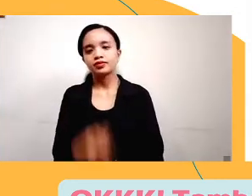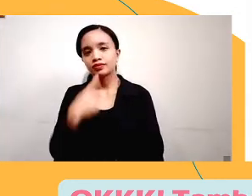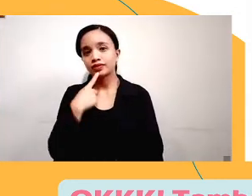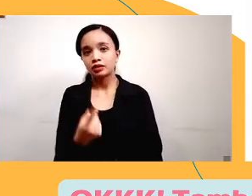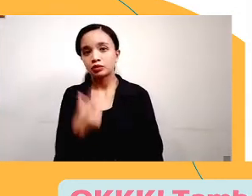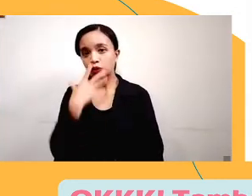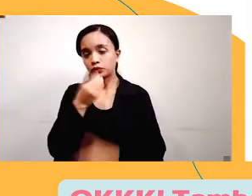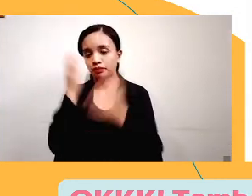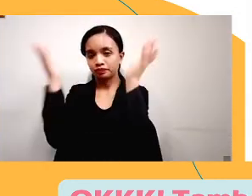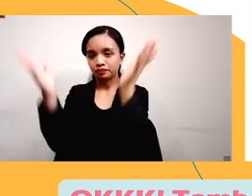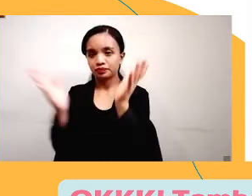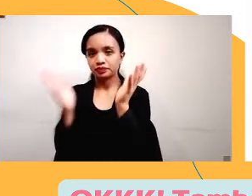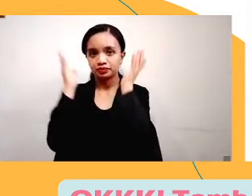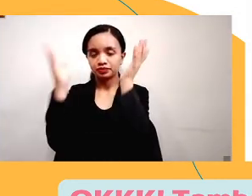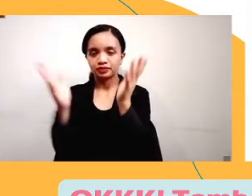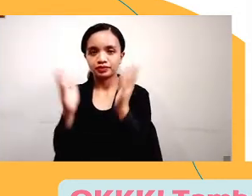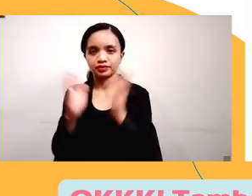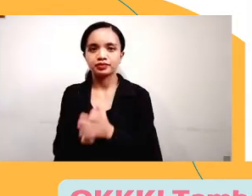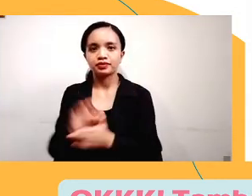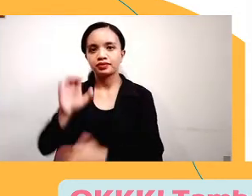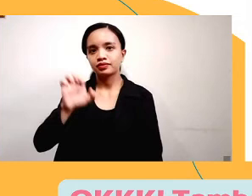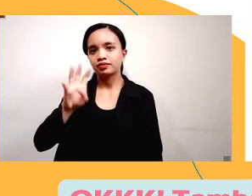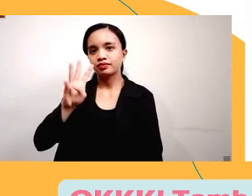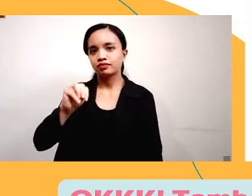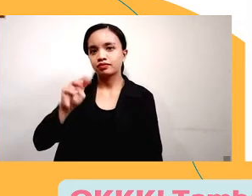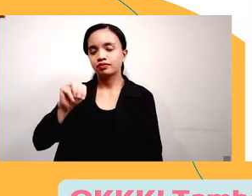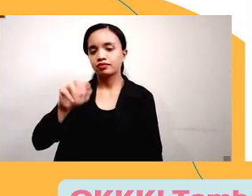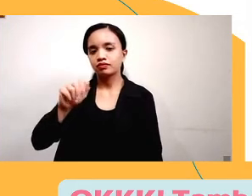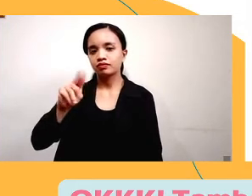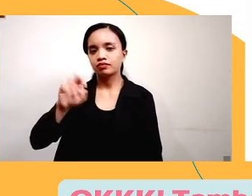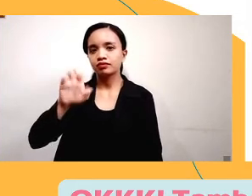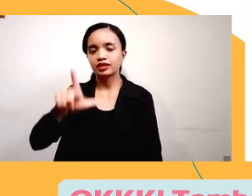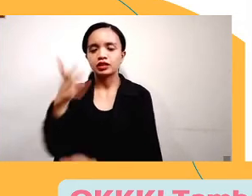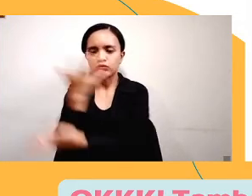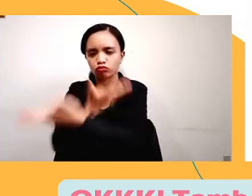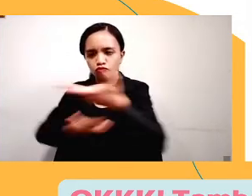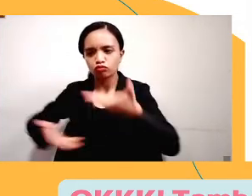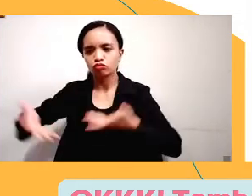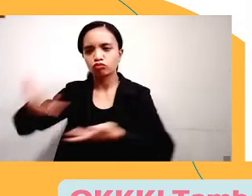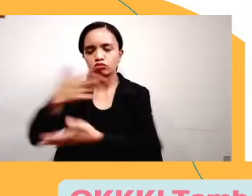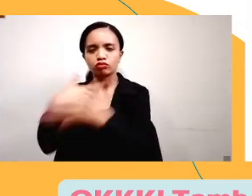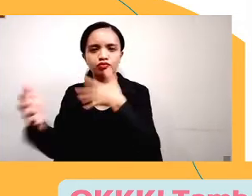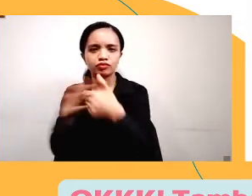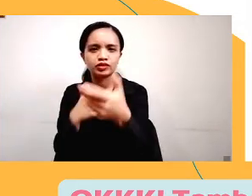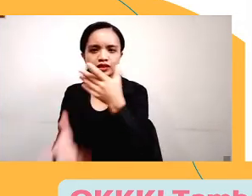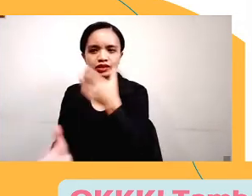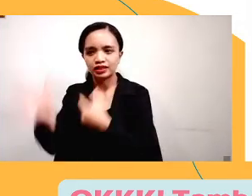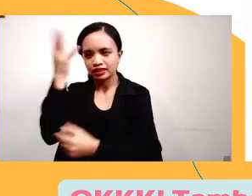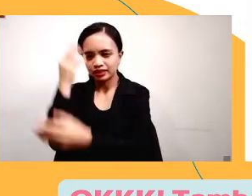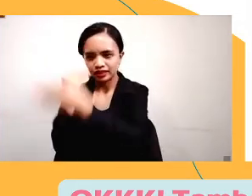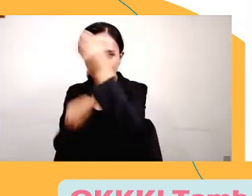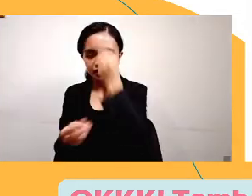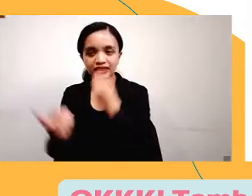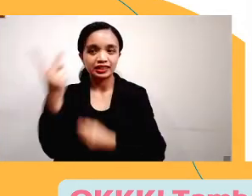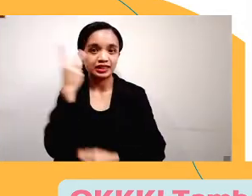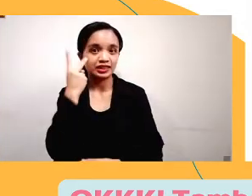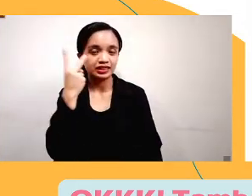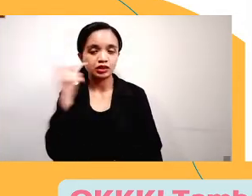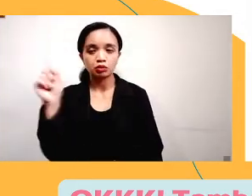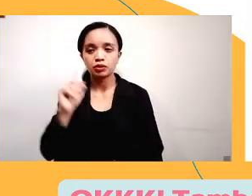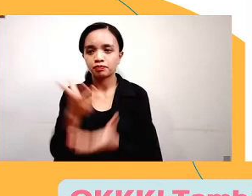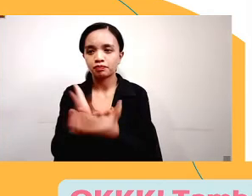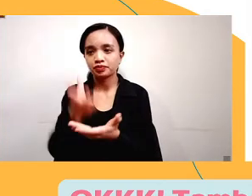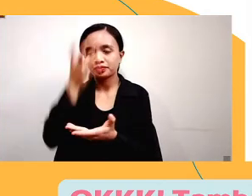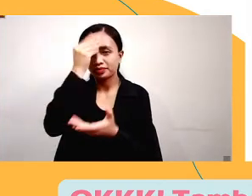katambayers na si Emmanuel, by sharing your learning, okay? So, itong mga nakukuha natin na learning sa ating